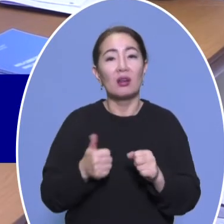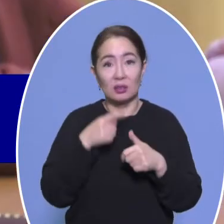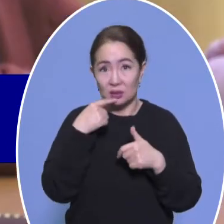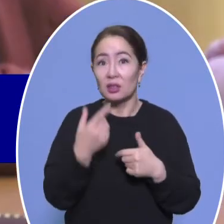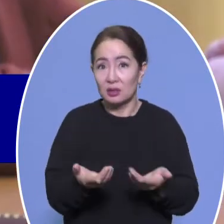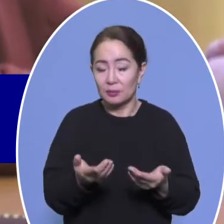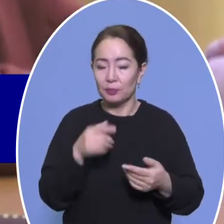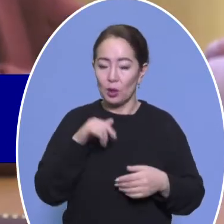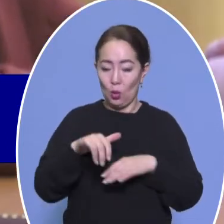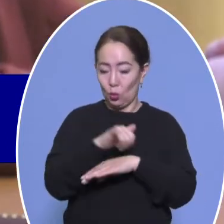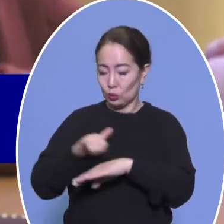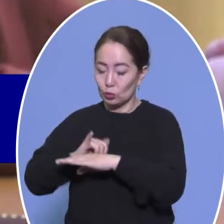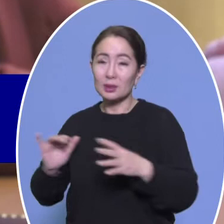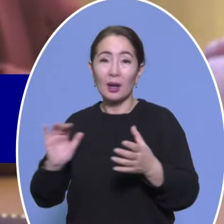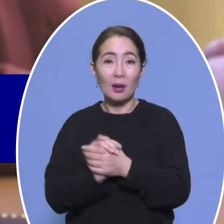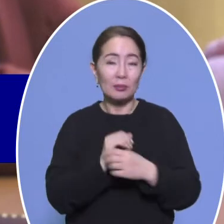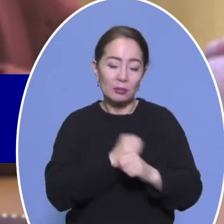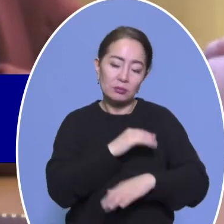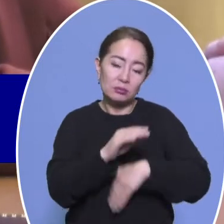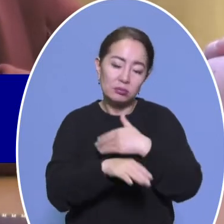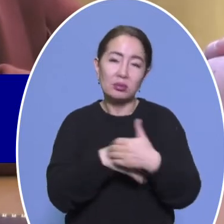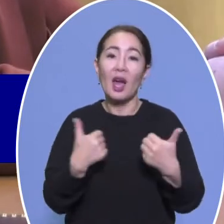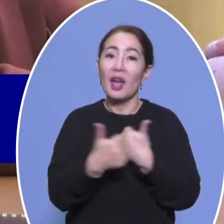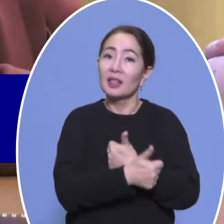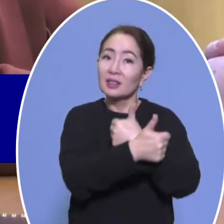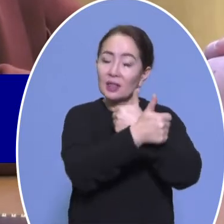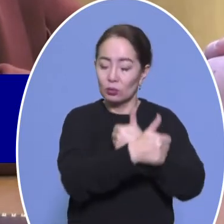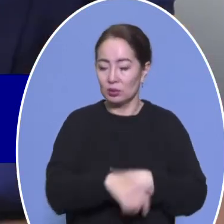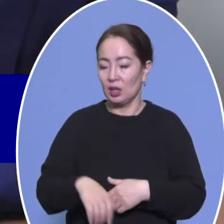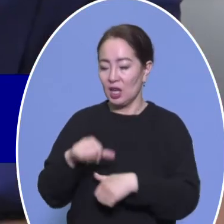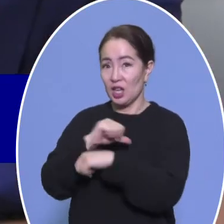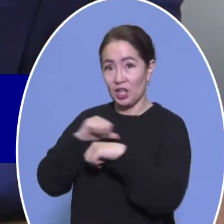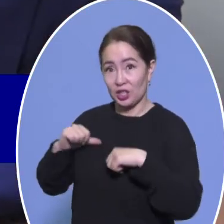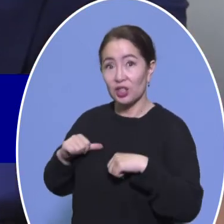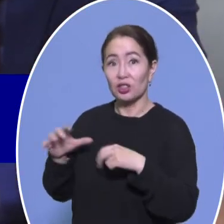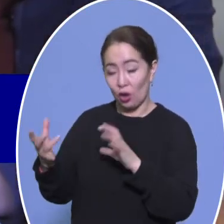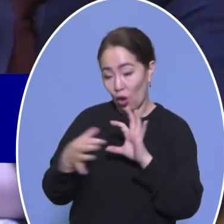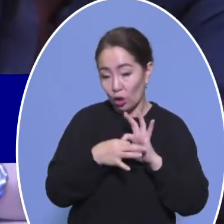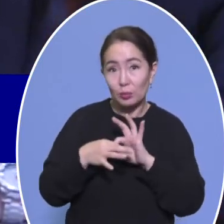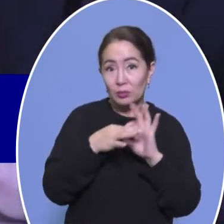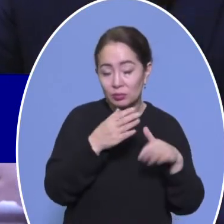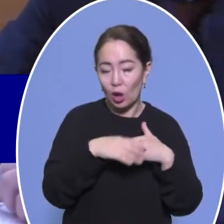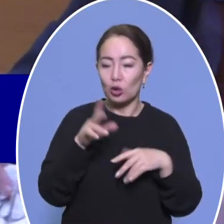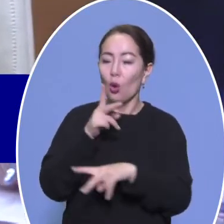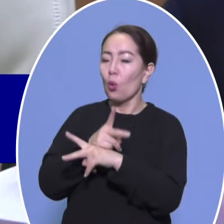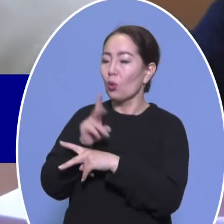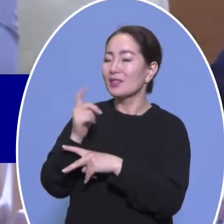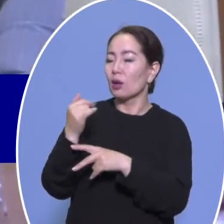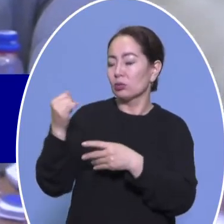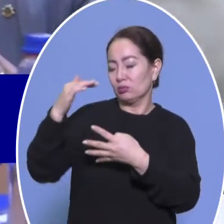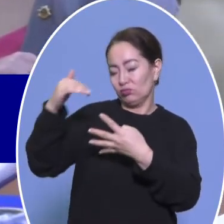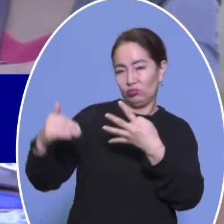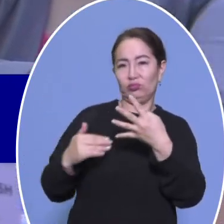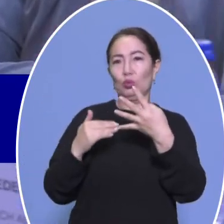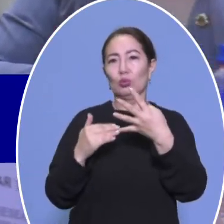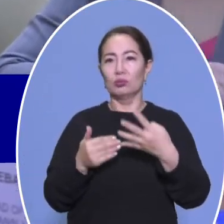За тэрээр хоёр улсын хамтын ажиллагааны нэхийг сахиулах эдийн засаг иргэд хоорондын гих 3 тулгуурт байснаас сүүлийн жилүүдэд хууль сахиулах чиглэл нэмэгдэж 4 тулгуурт